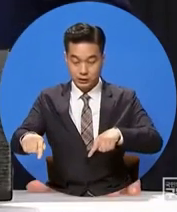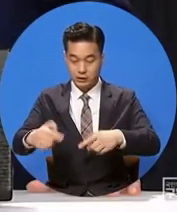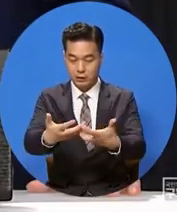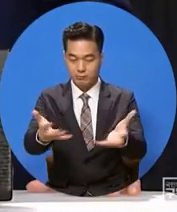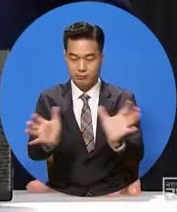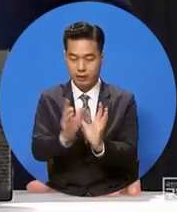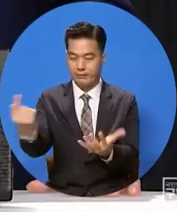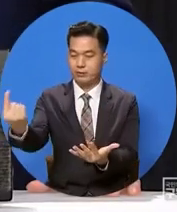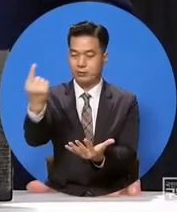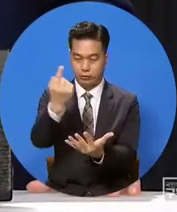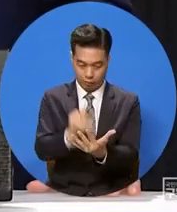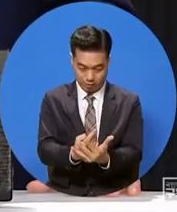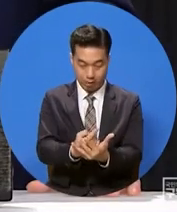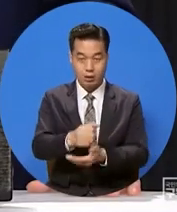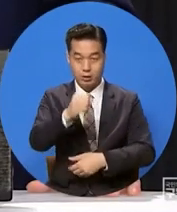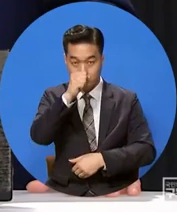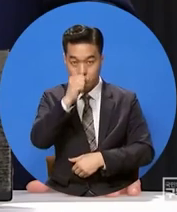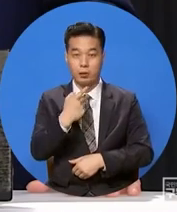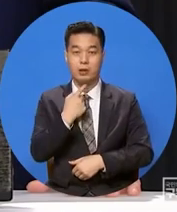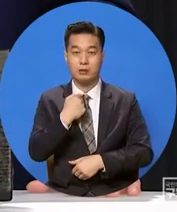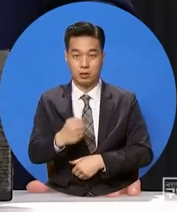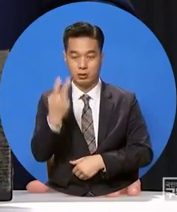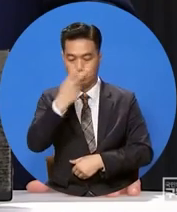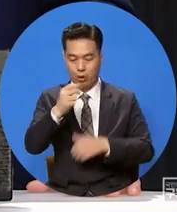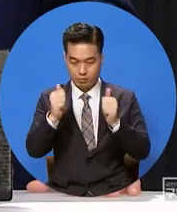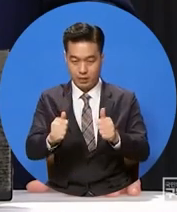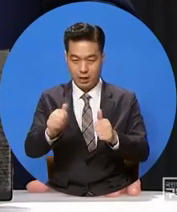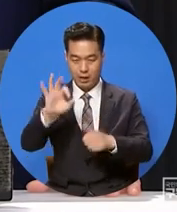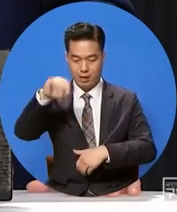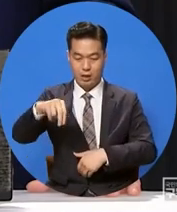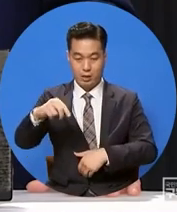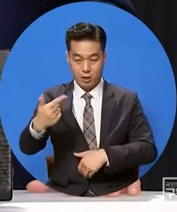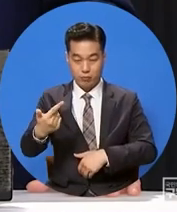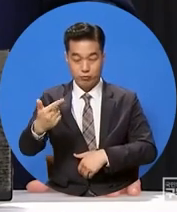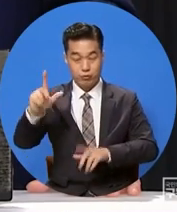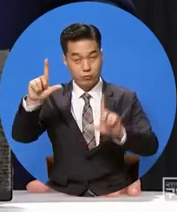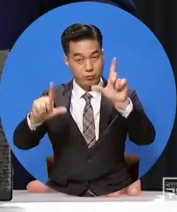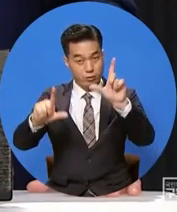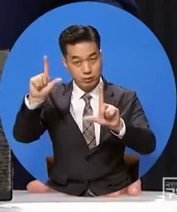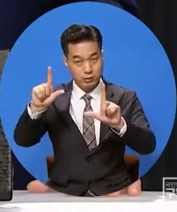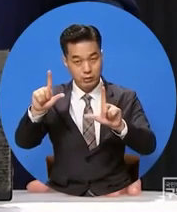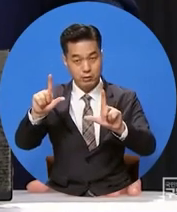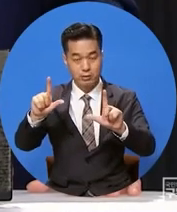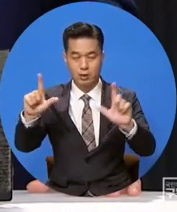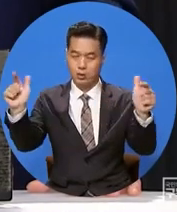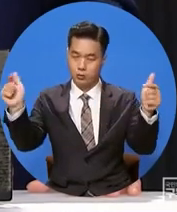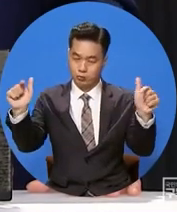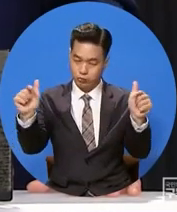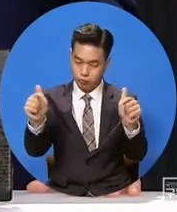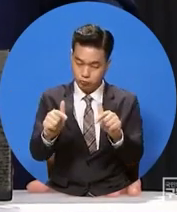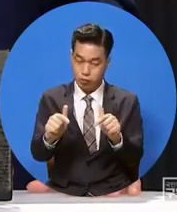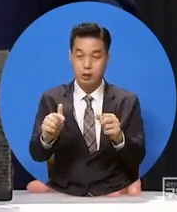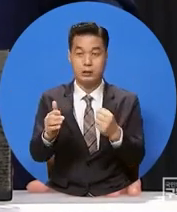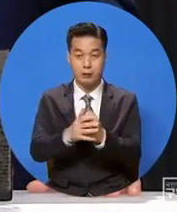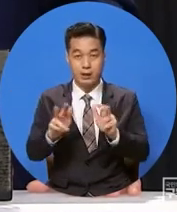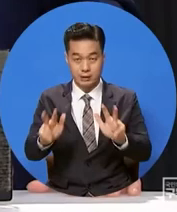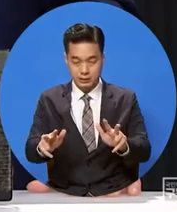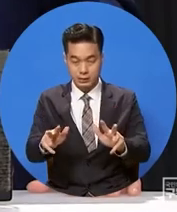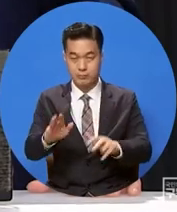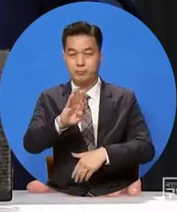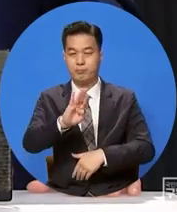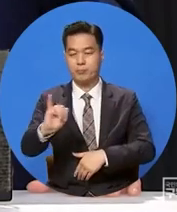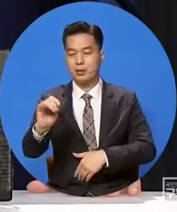들어와서 그 좋던 검사 윤석열 이미지가 지금 다 깨져버렸거든요. 그러니까, 그래서 비호감이 정대한 거예요. 아니